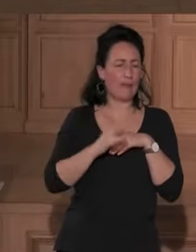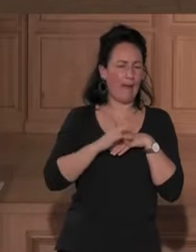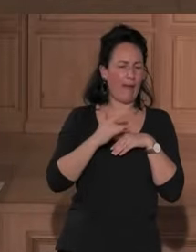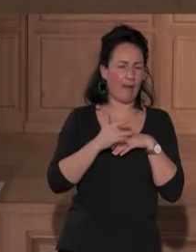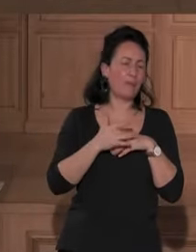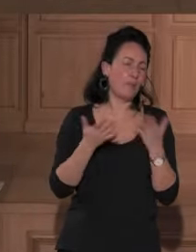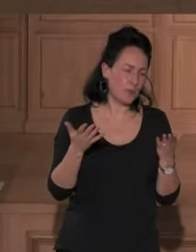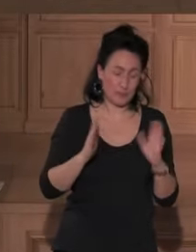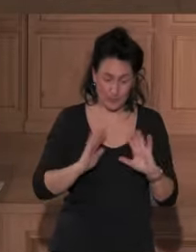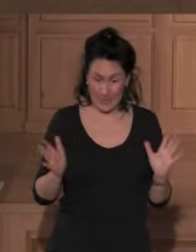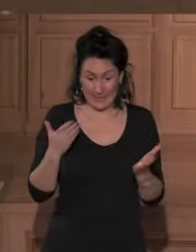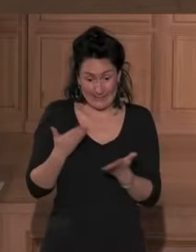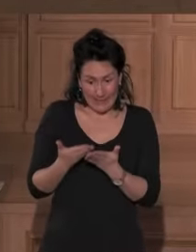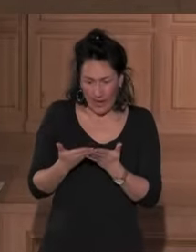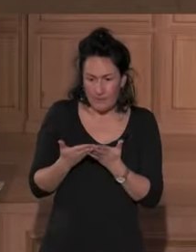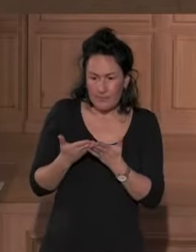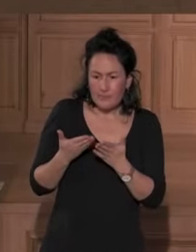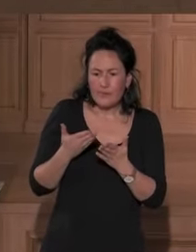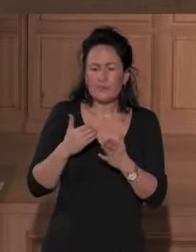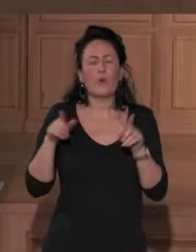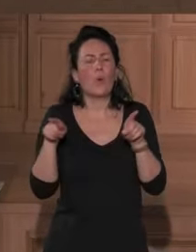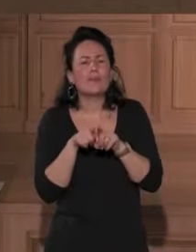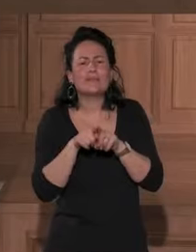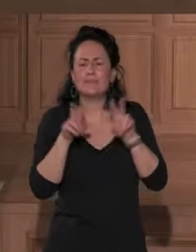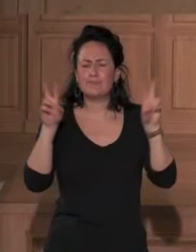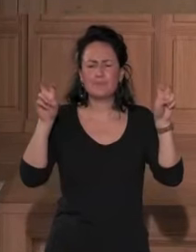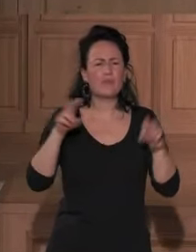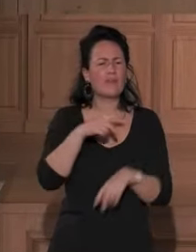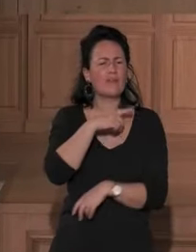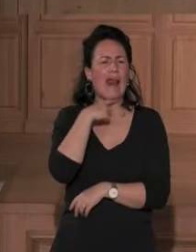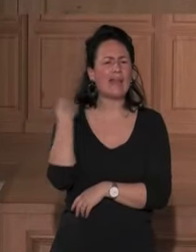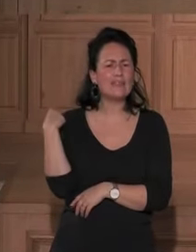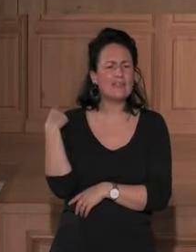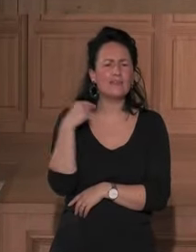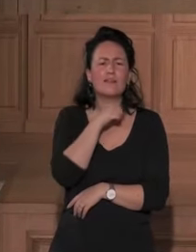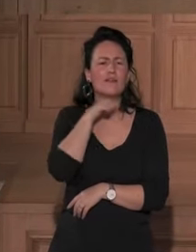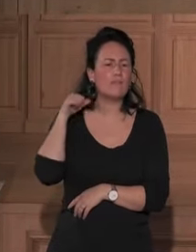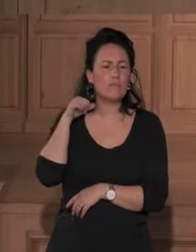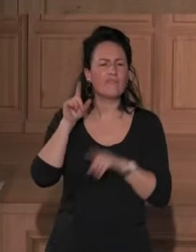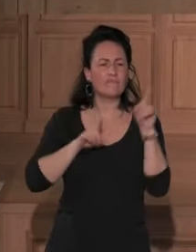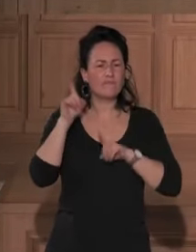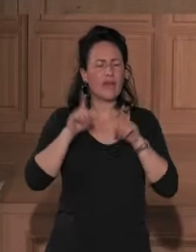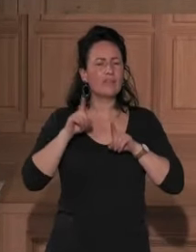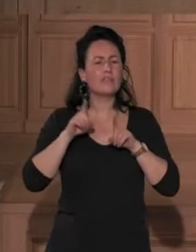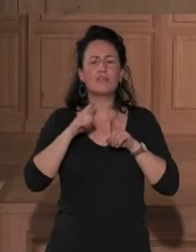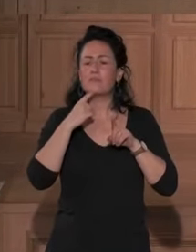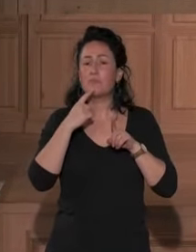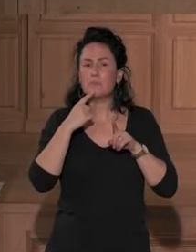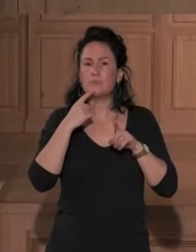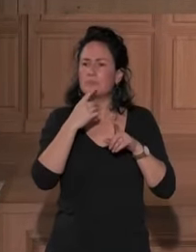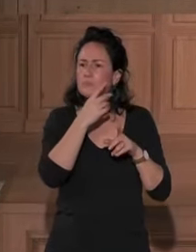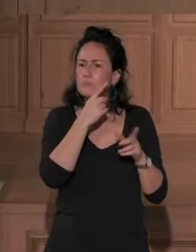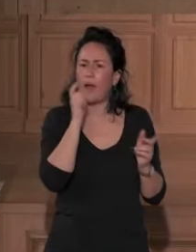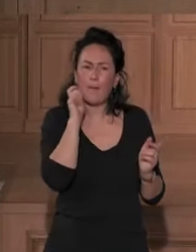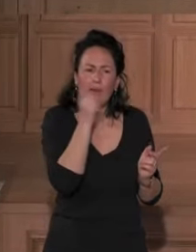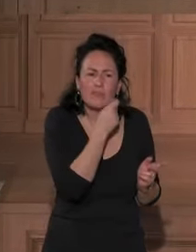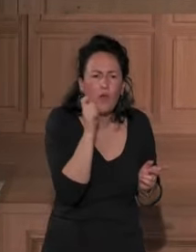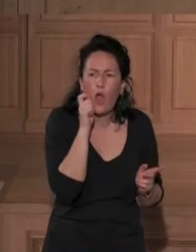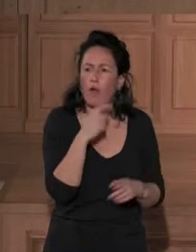accompagnements-là, on a besoin, après l'Aïd, quand on a aussi le temps du Ramadan et le temps de l'Aïd, et il y a aussi des fêtes. Et